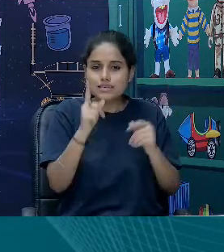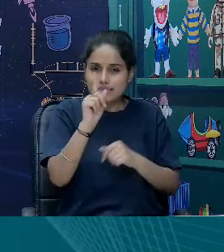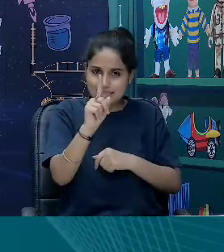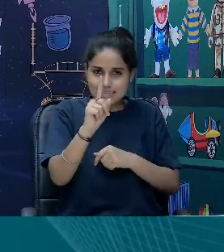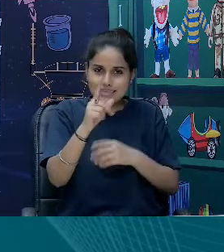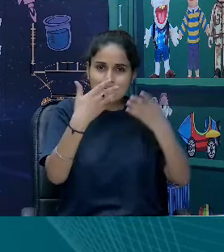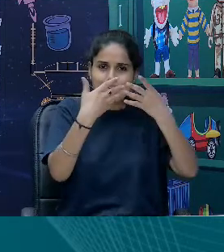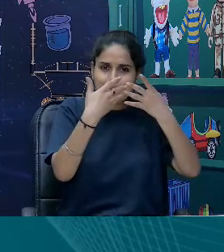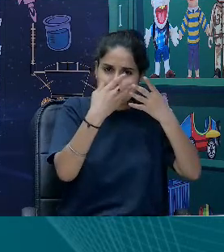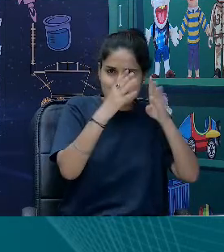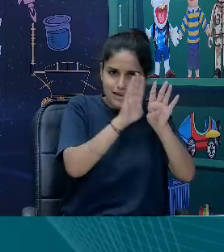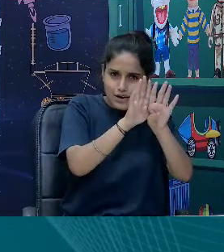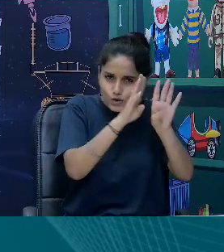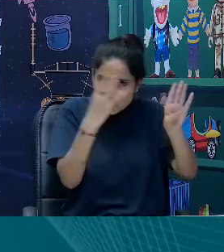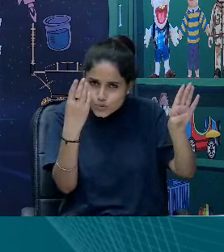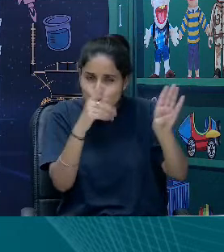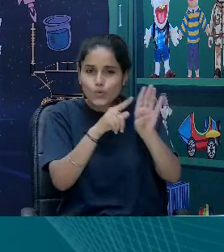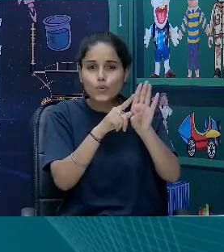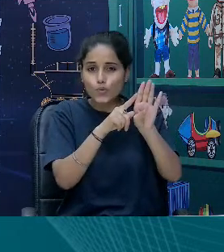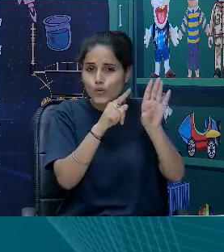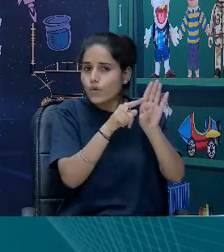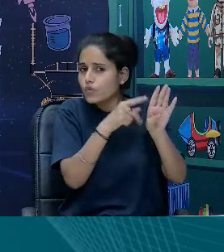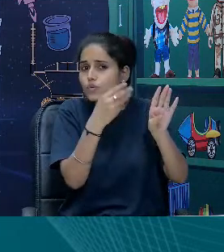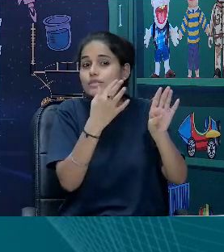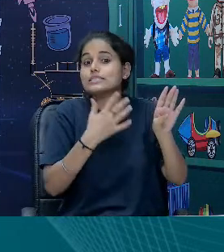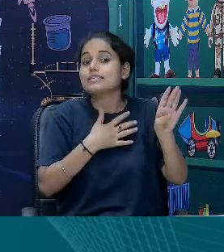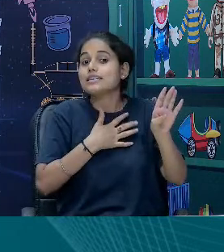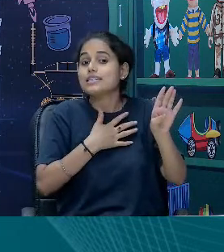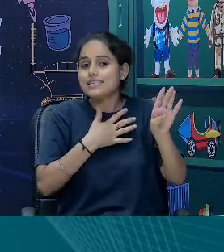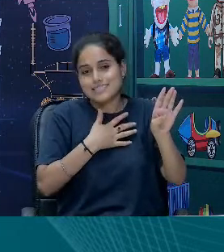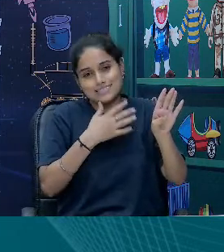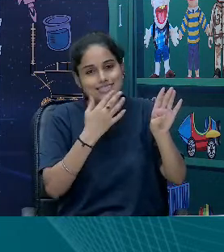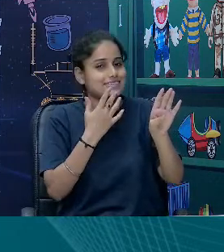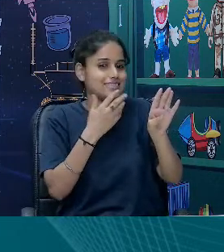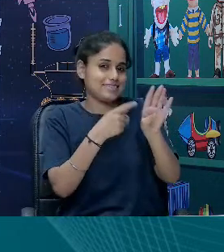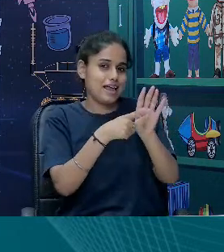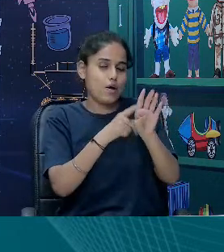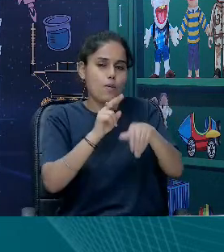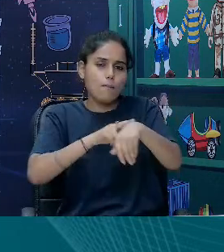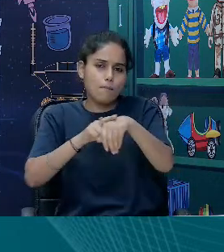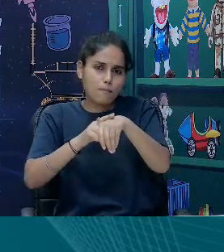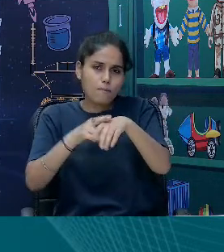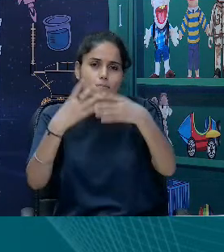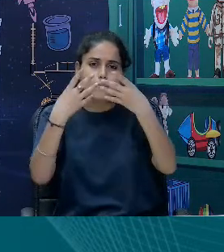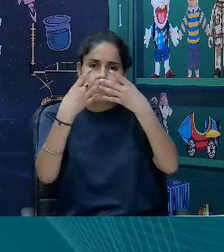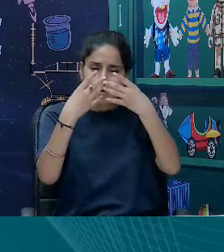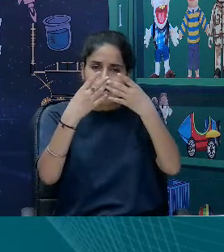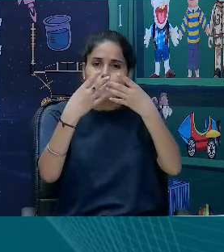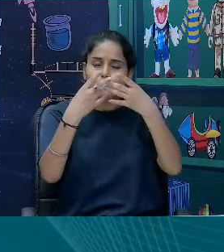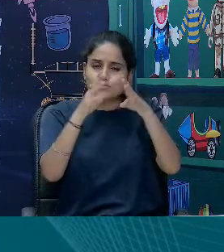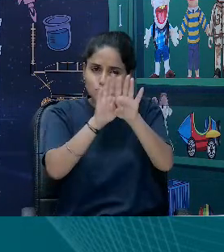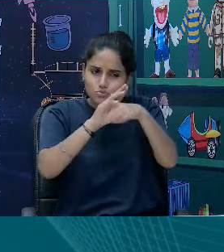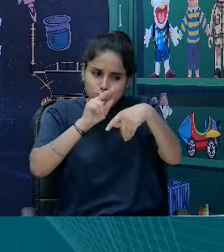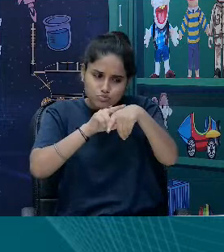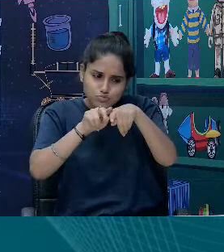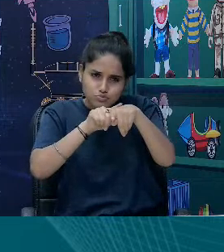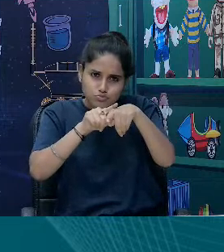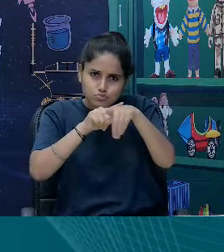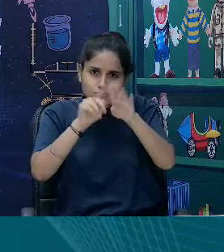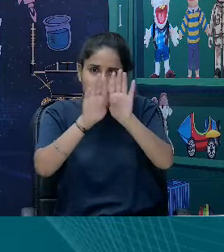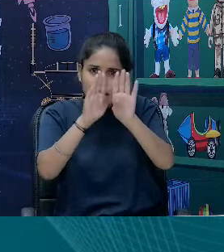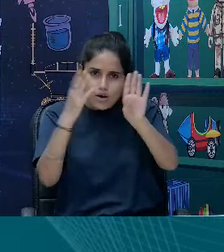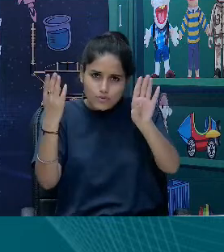एक डोर होना चाहिए, and that too वो green door ही होना चाहिए, brown gates. He wants in his house, and he wants